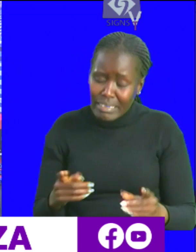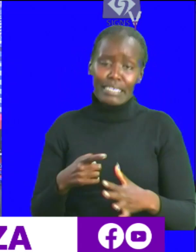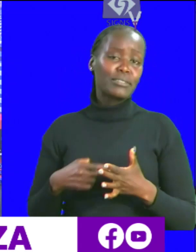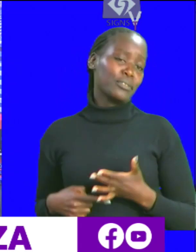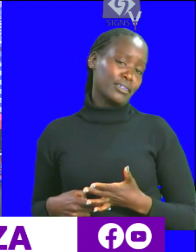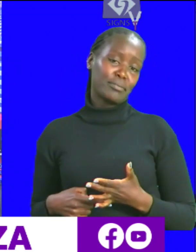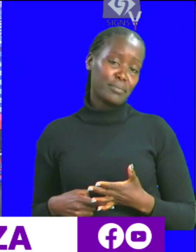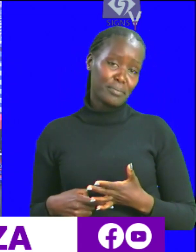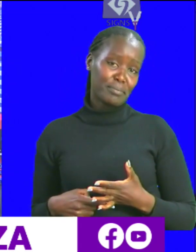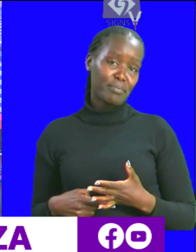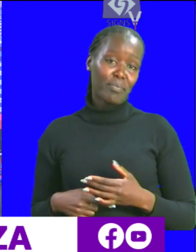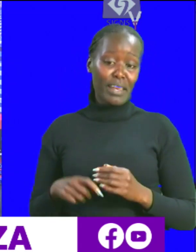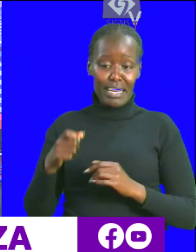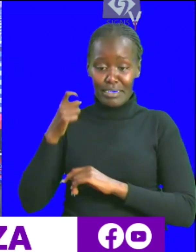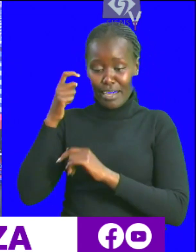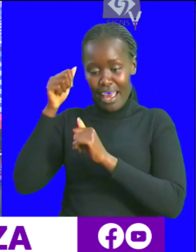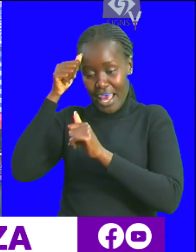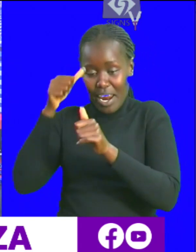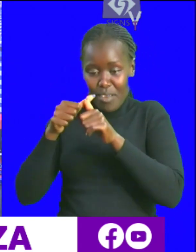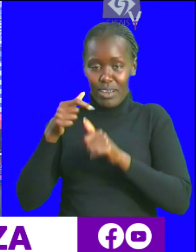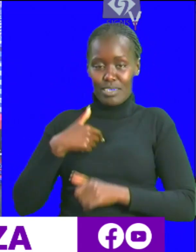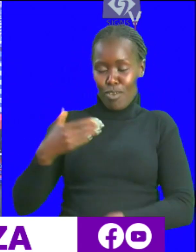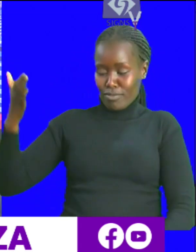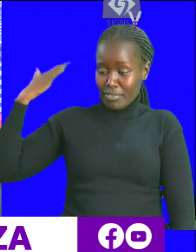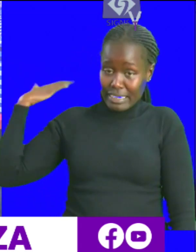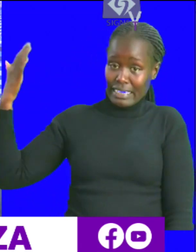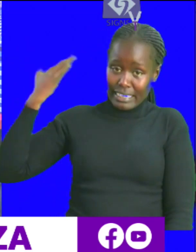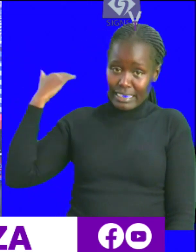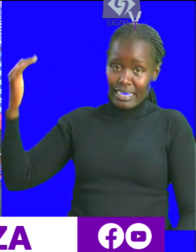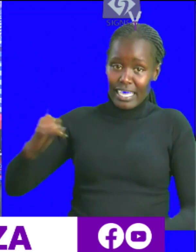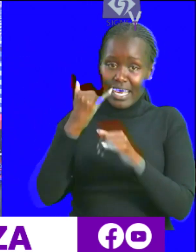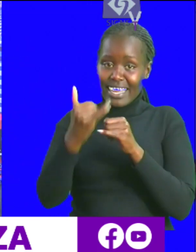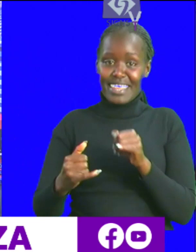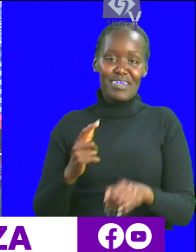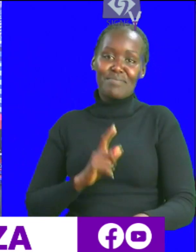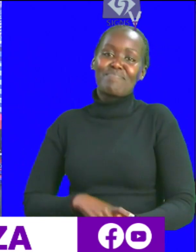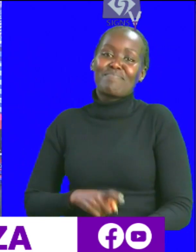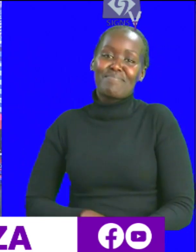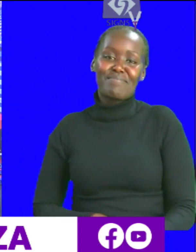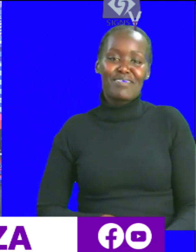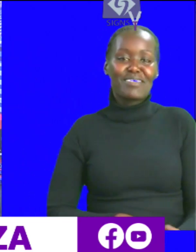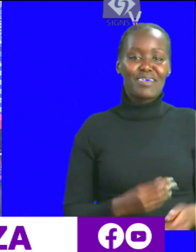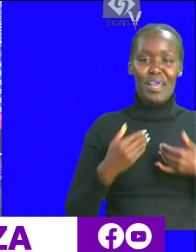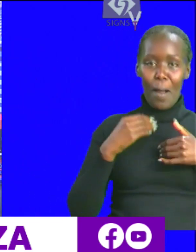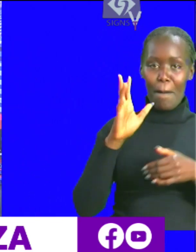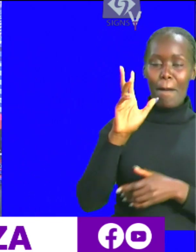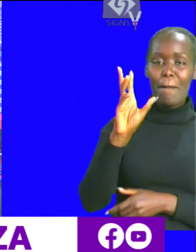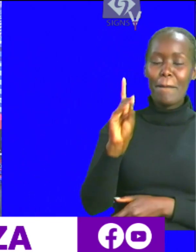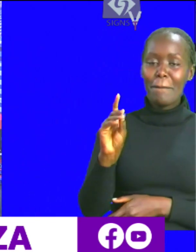naweza wahubiria kwa live. Sasa on. Usini judge. Sawa. Utanipata kama Nduko